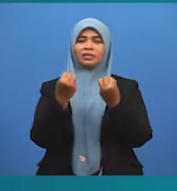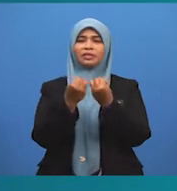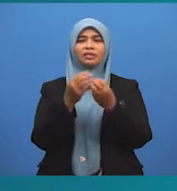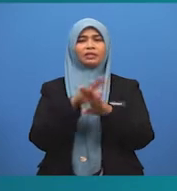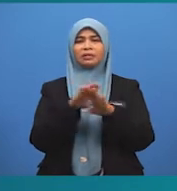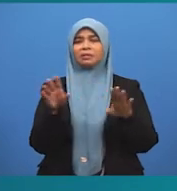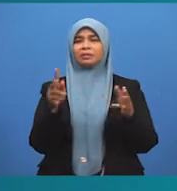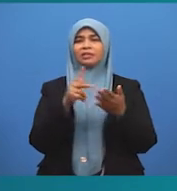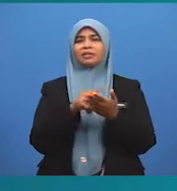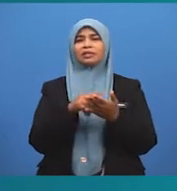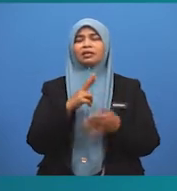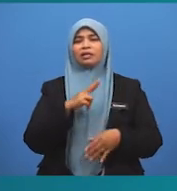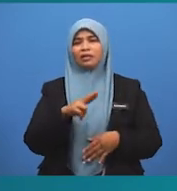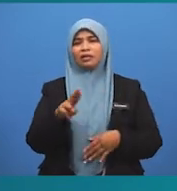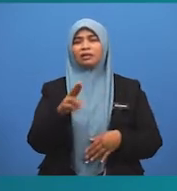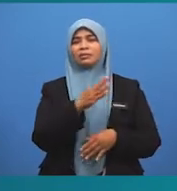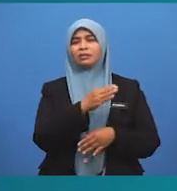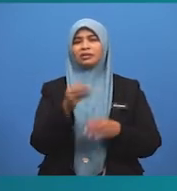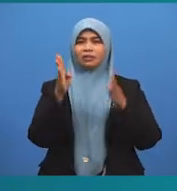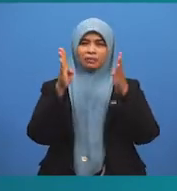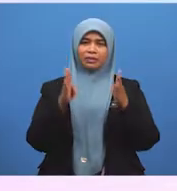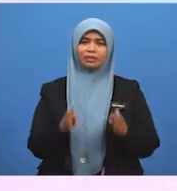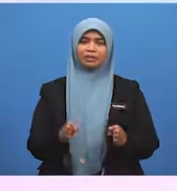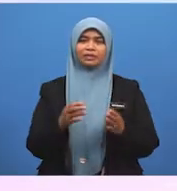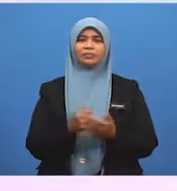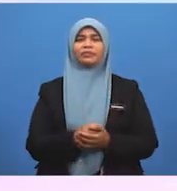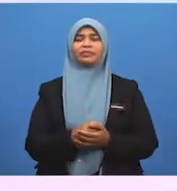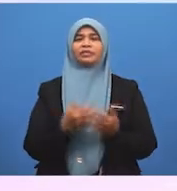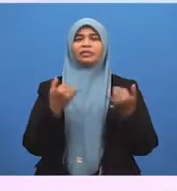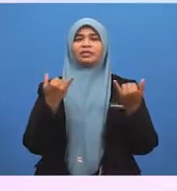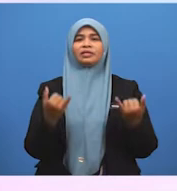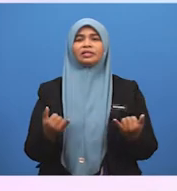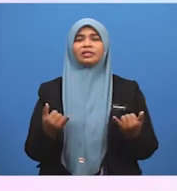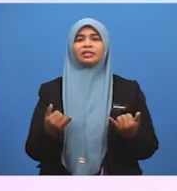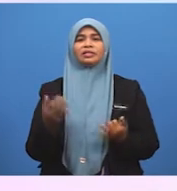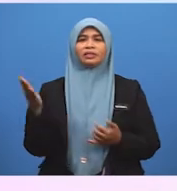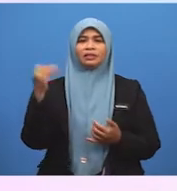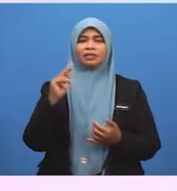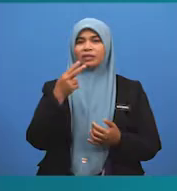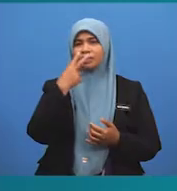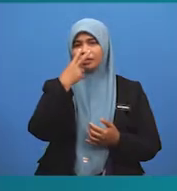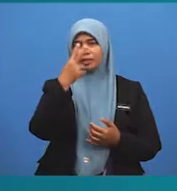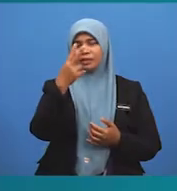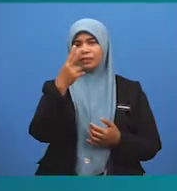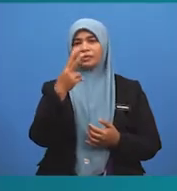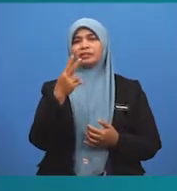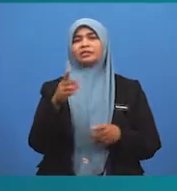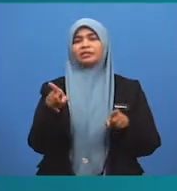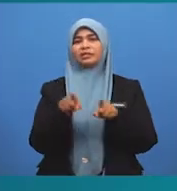mengira agama dan bangsa. Sekarang, mari kita ayati